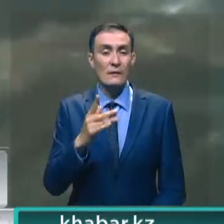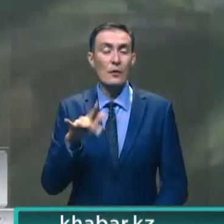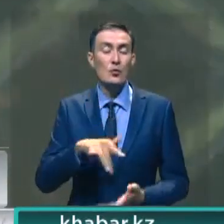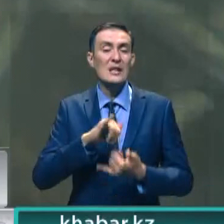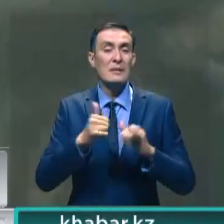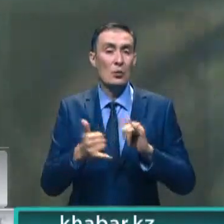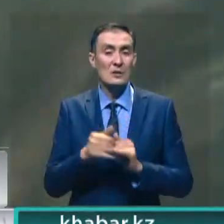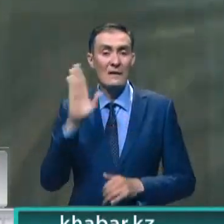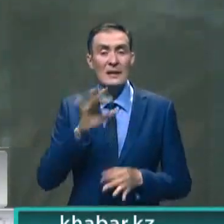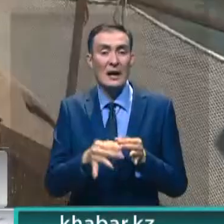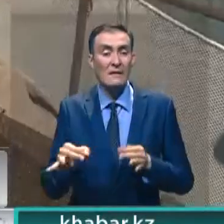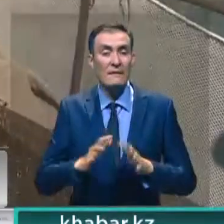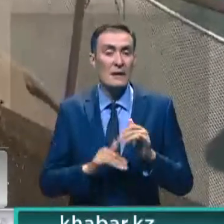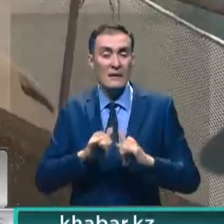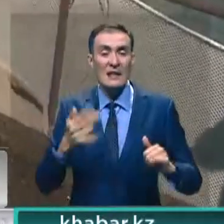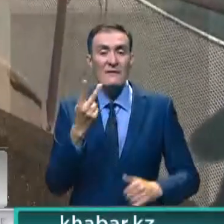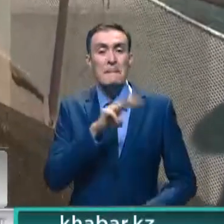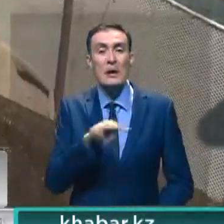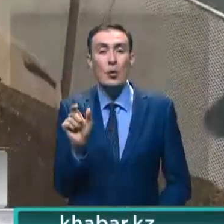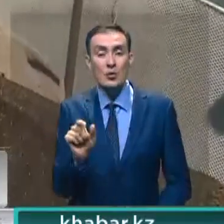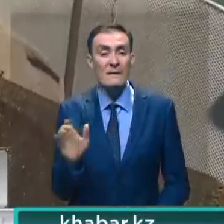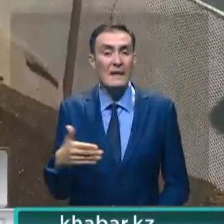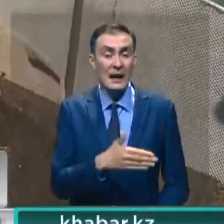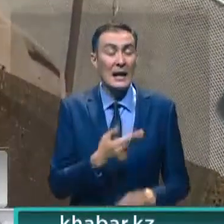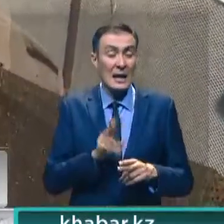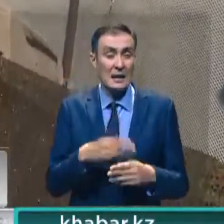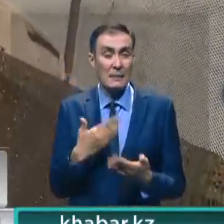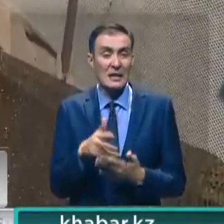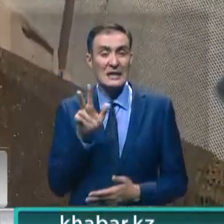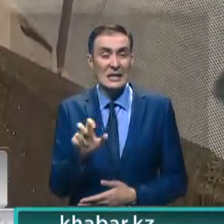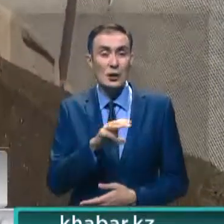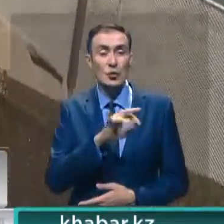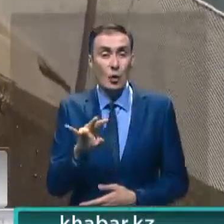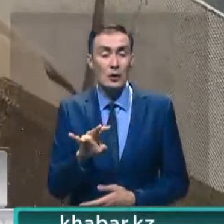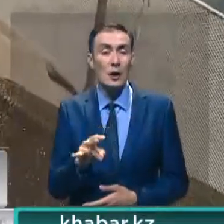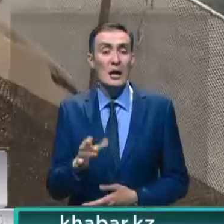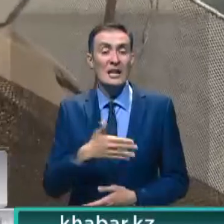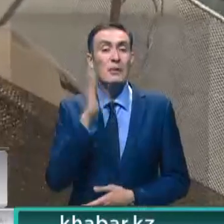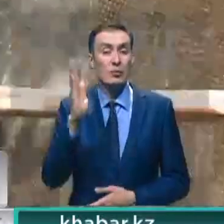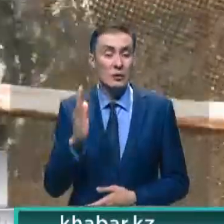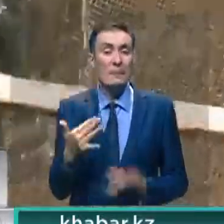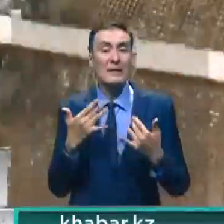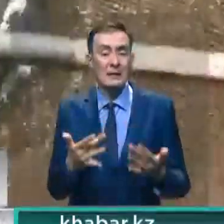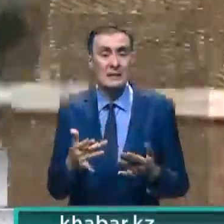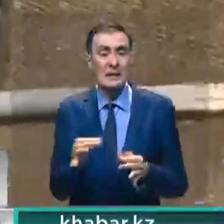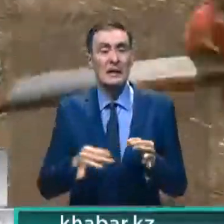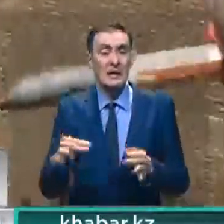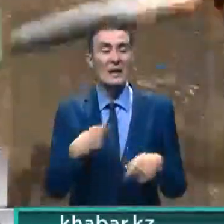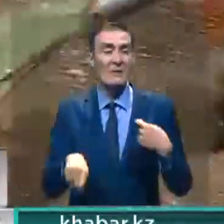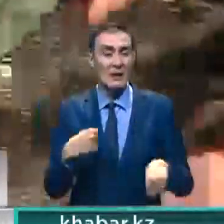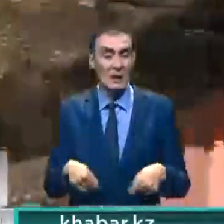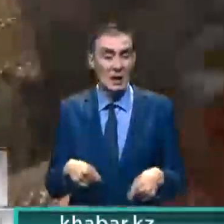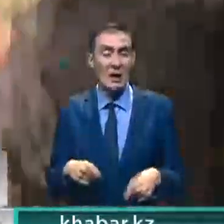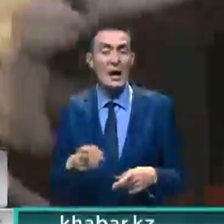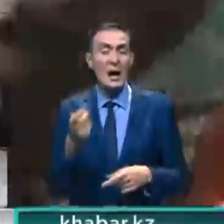Усть-Каменогорском водохранилище вырастил почти 2 миллиона особей форели. Это порядка 300 тонн товарной рыбы. Потребности регионального рынка